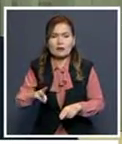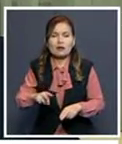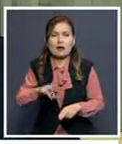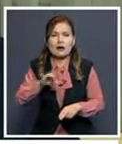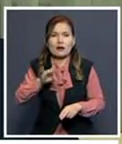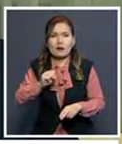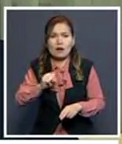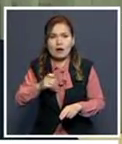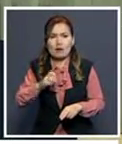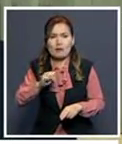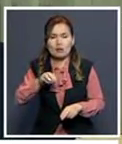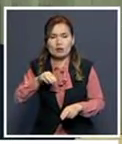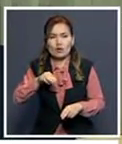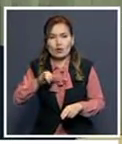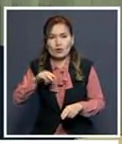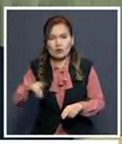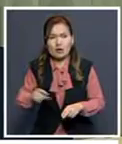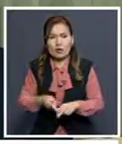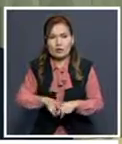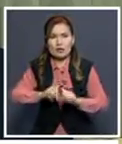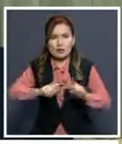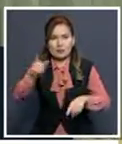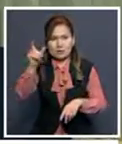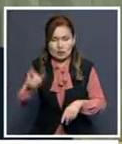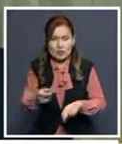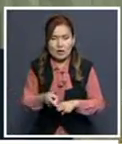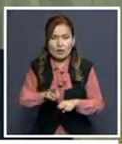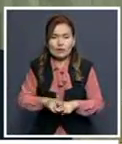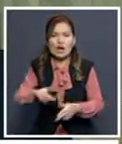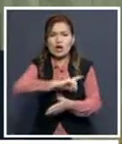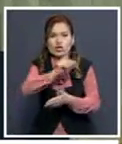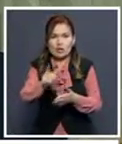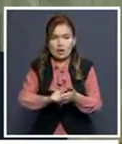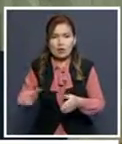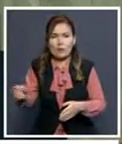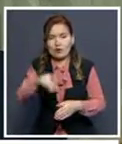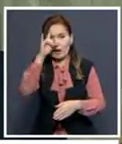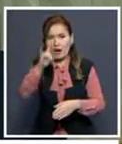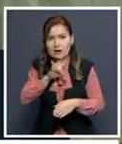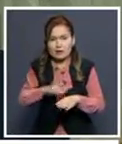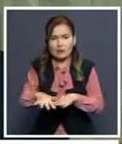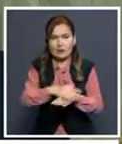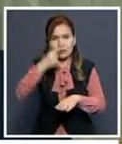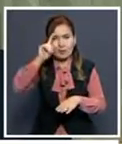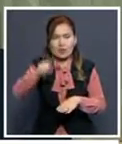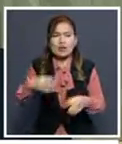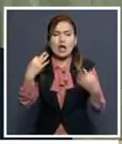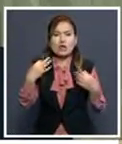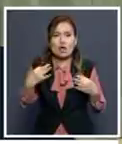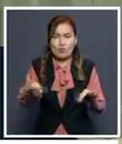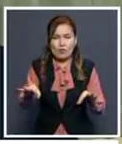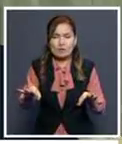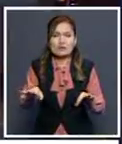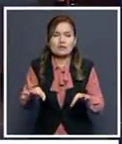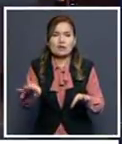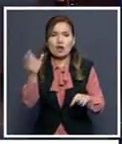үлкен жырдың керуенін көшін алып келіп отқан азамат. Оның жырларын тәуелсіздік аңсаған жастарымыздың барлығы да